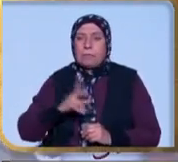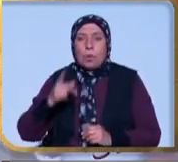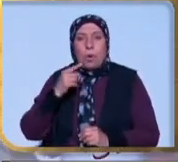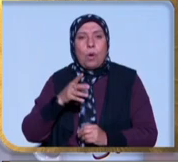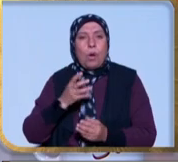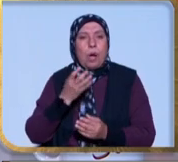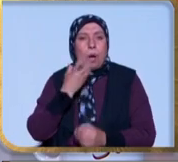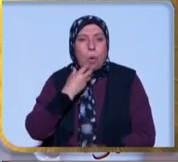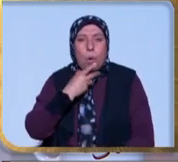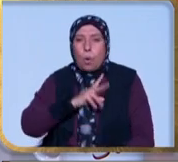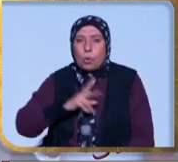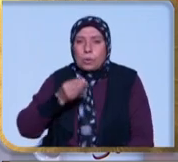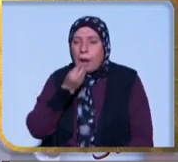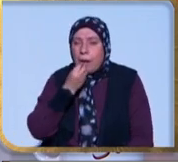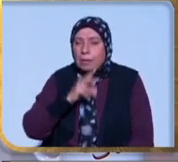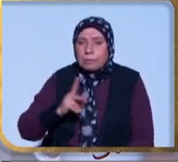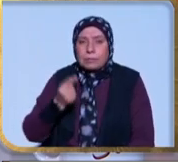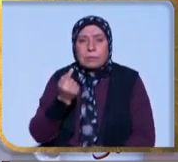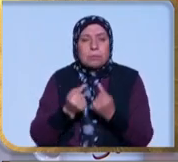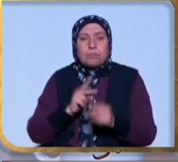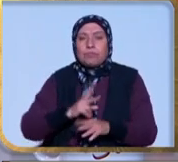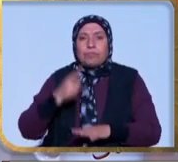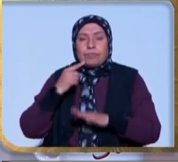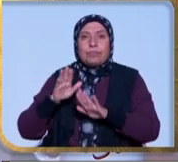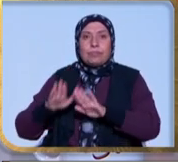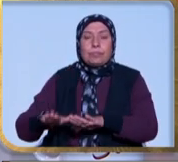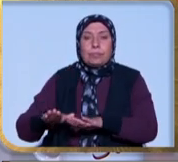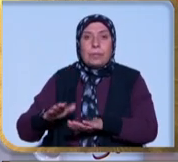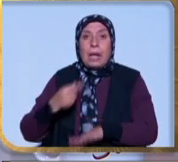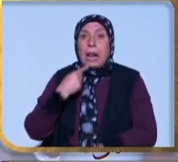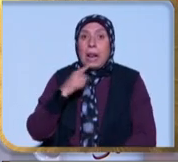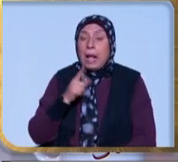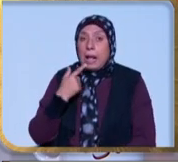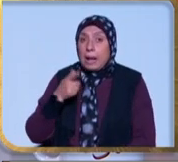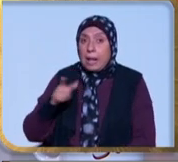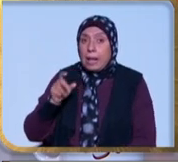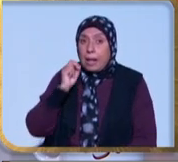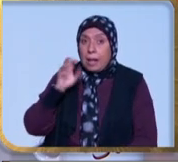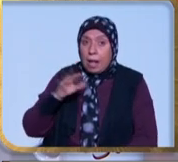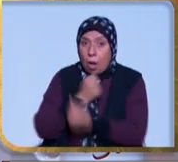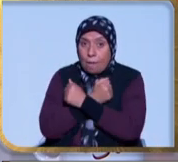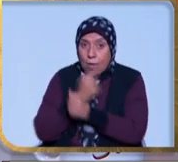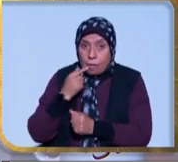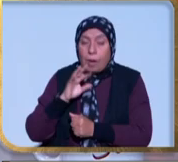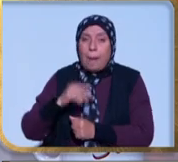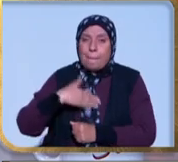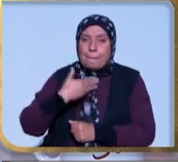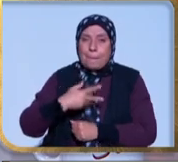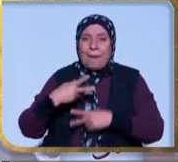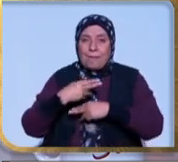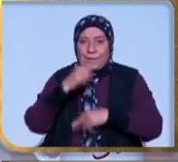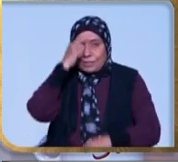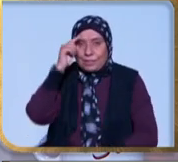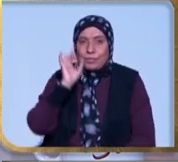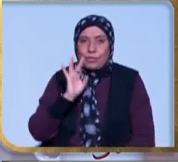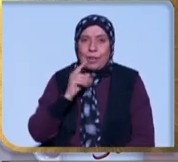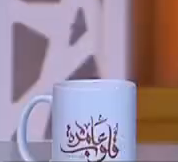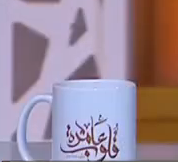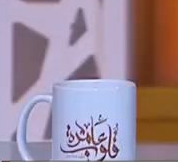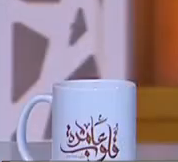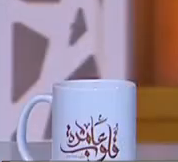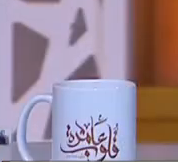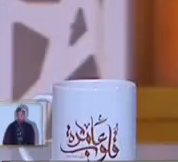وسائر الثمار. لكن ماذا فعل قوم فرعون؟ هذا ما نتعرف عليه بعد هذا الفاصل إن شاء الله